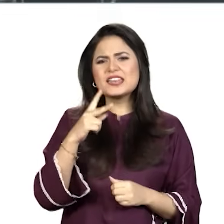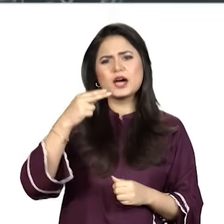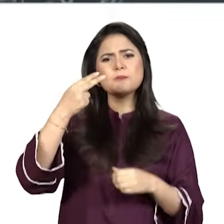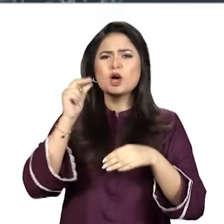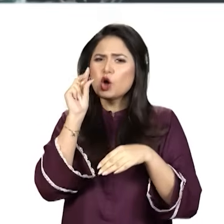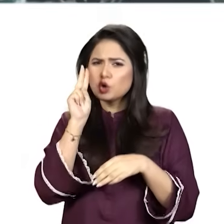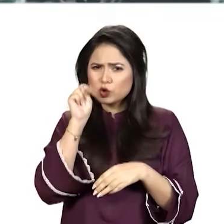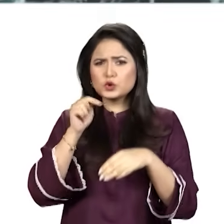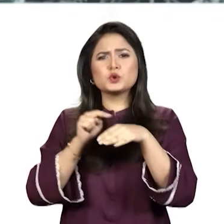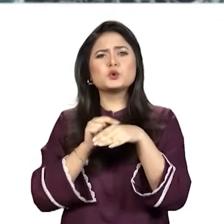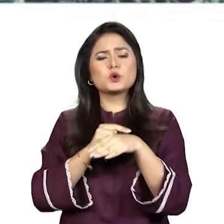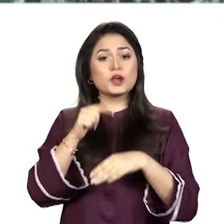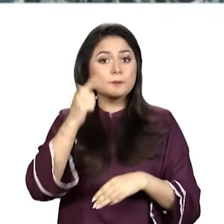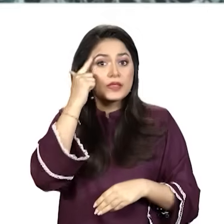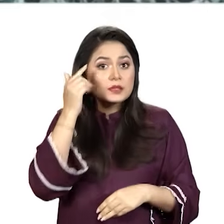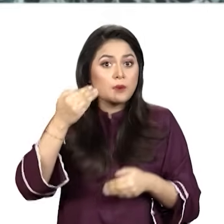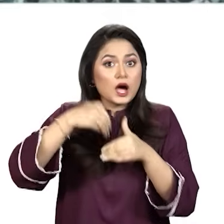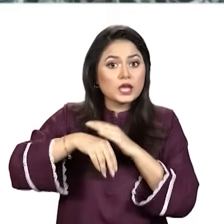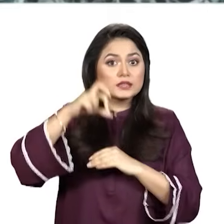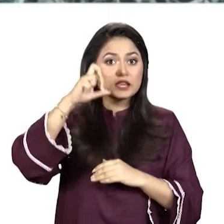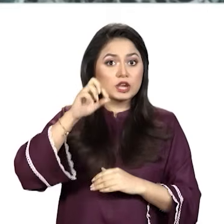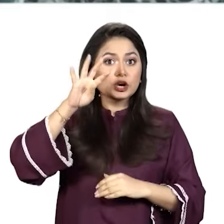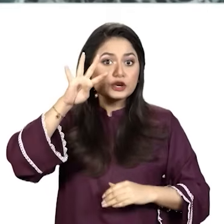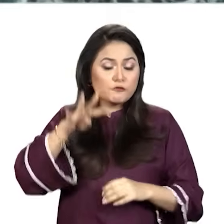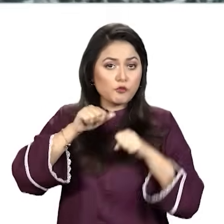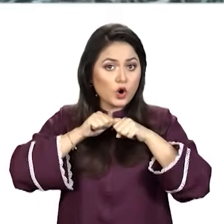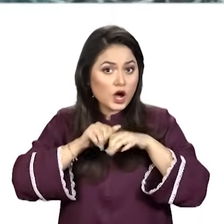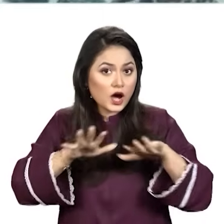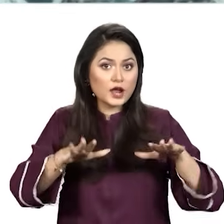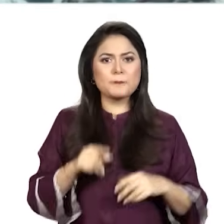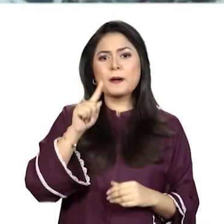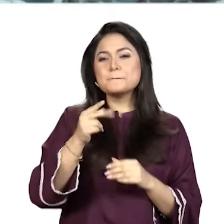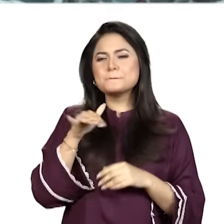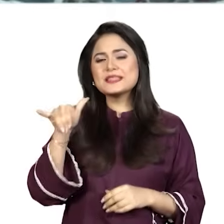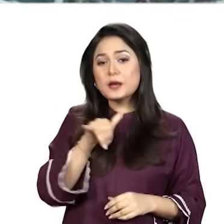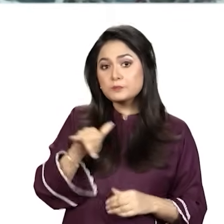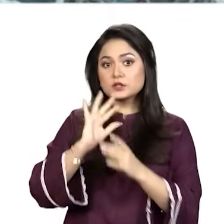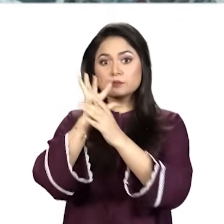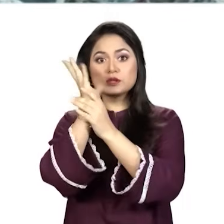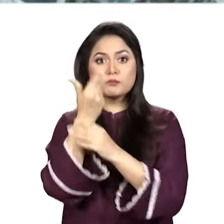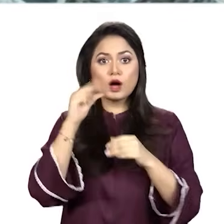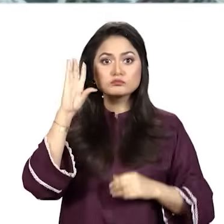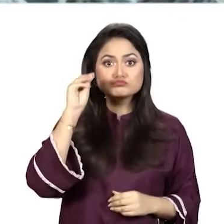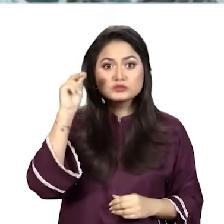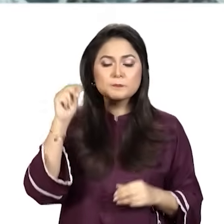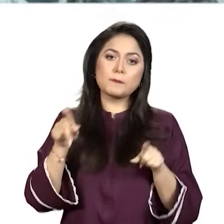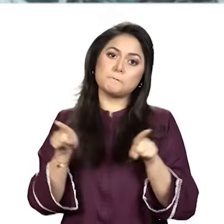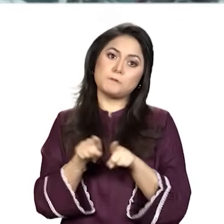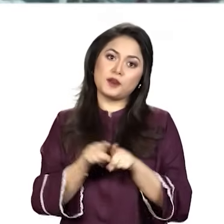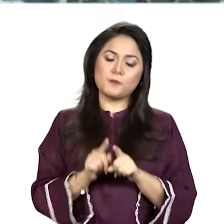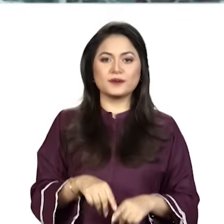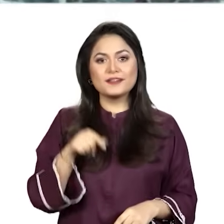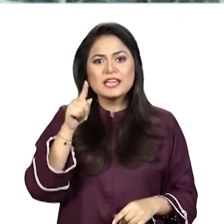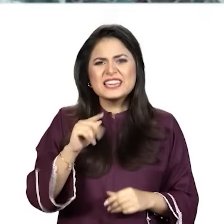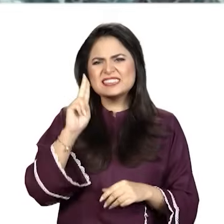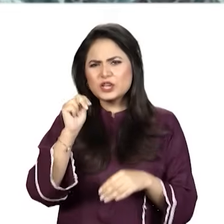है। हमारे दिमाग में 86 अरब न्यूरॉन्स होते हैं, यानी कहकशां में सितारों की तादाद के बराबर। ये